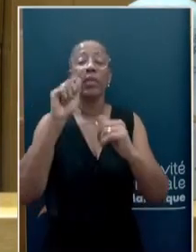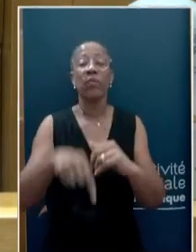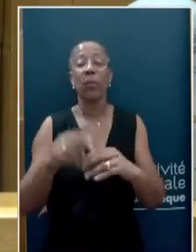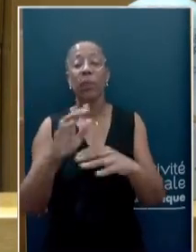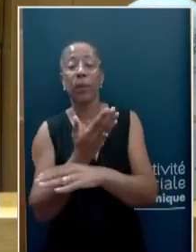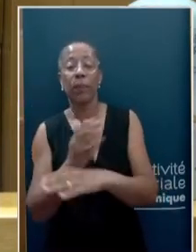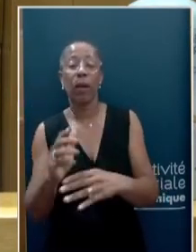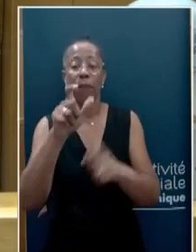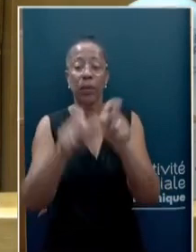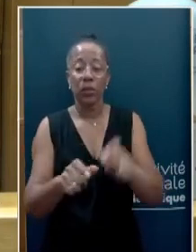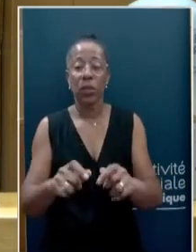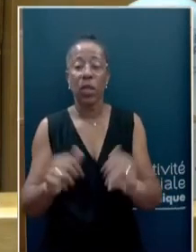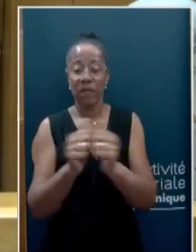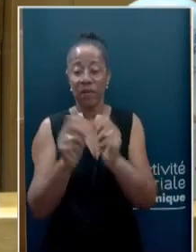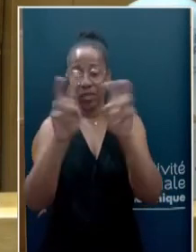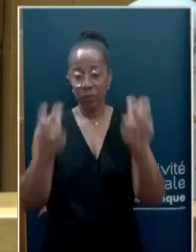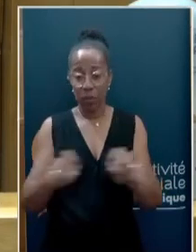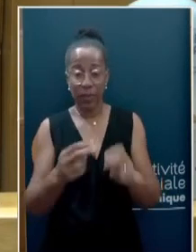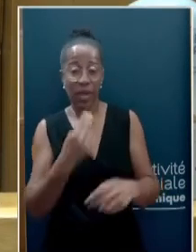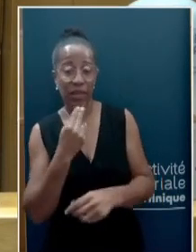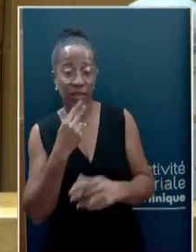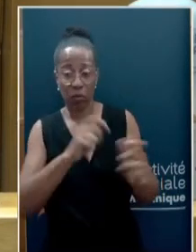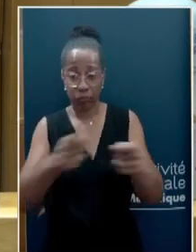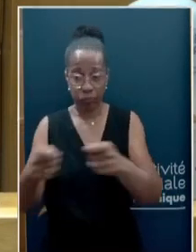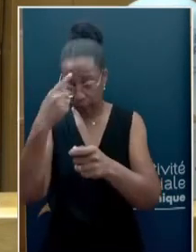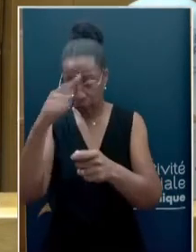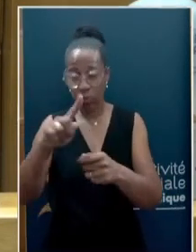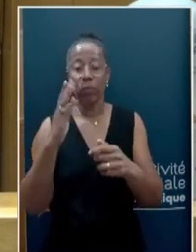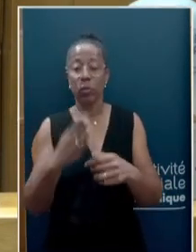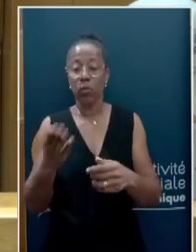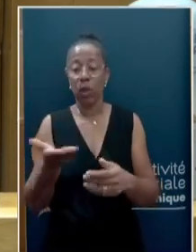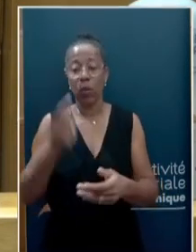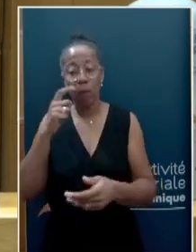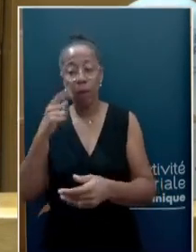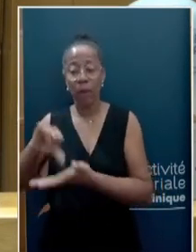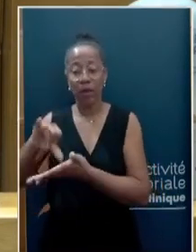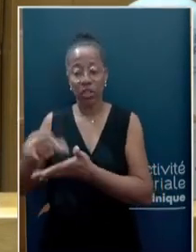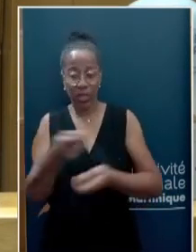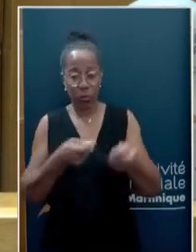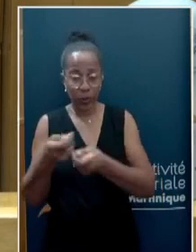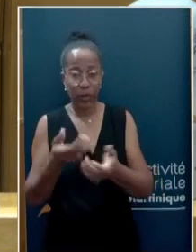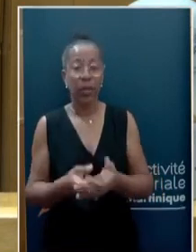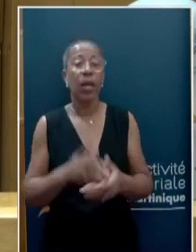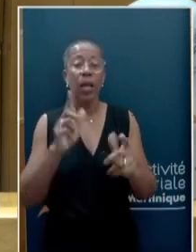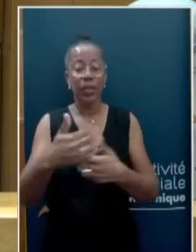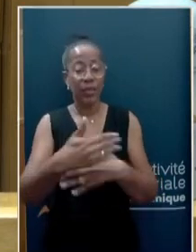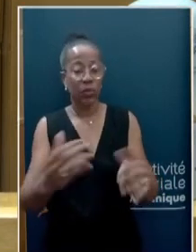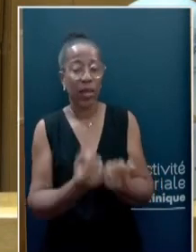des personnes qualifiées pour les besoins de l'économie. Il y a des secteurs qui sont en tension.